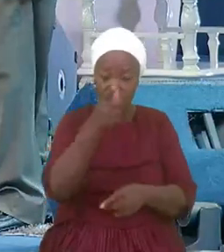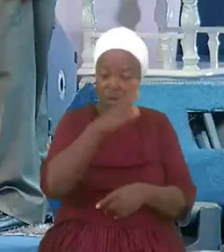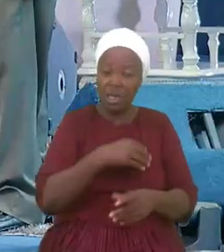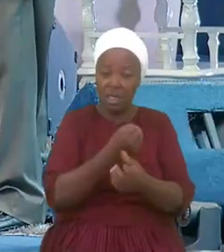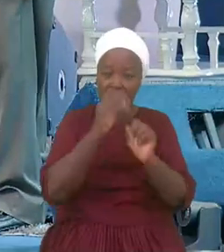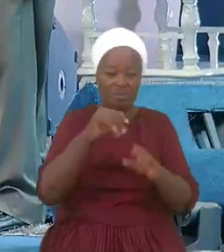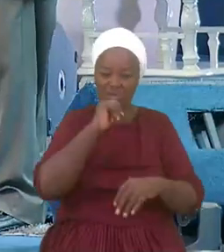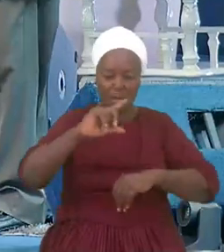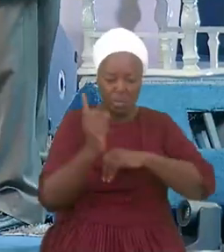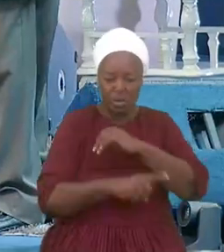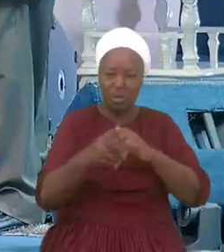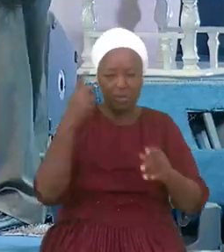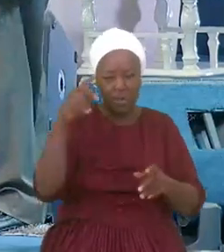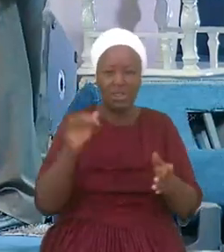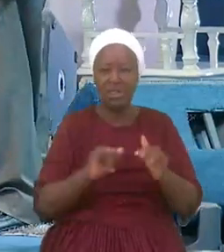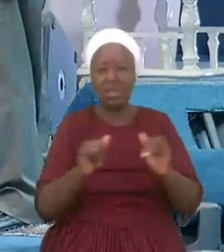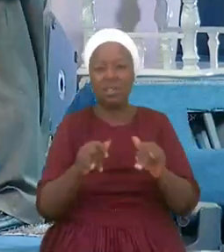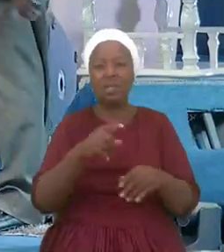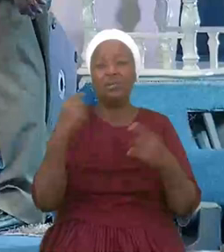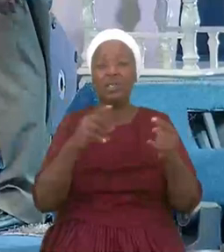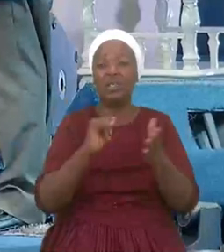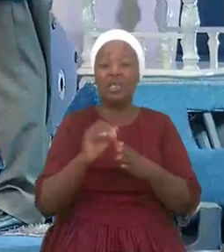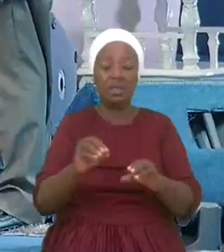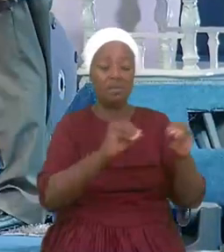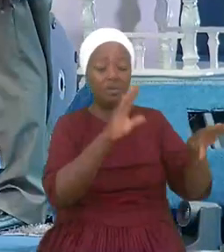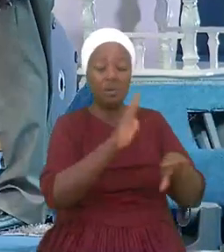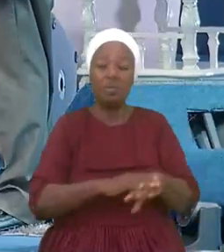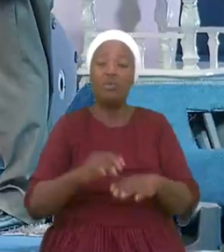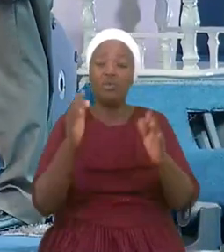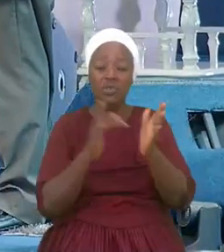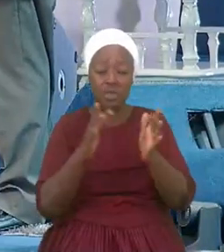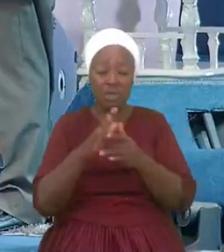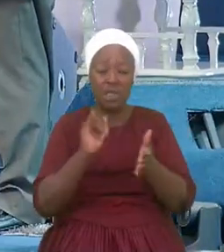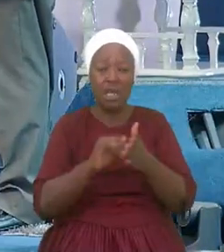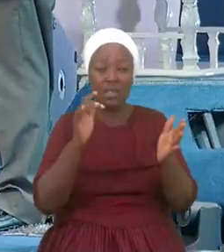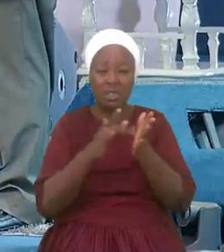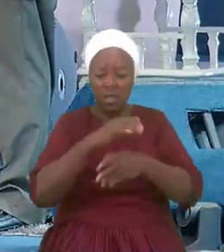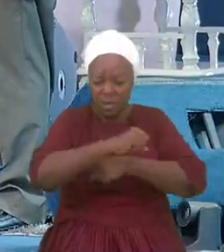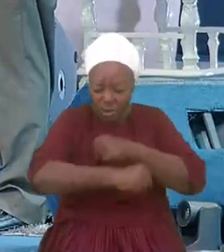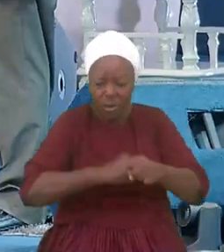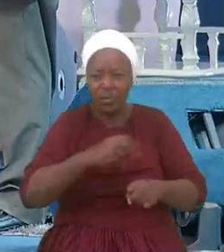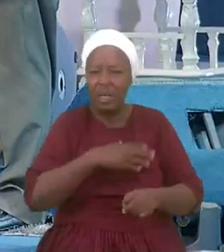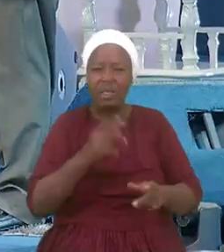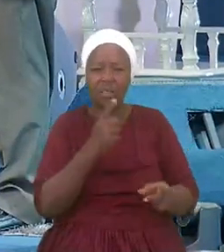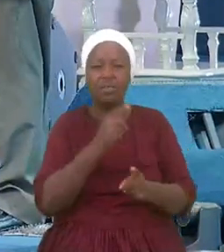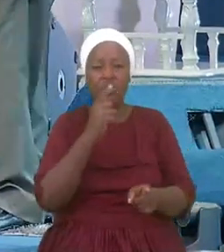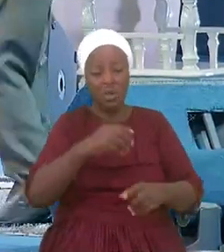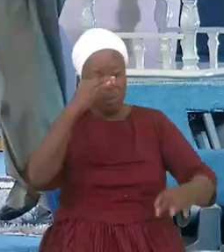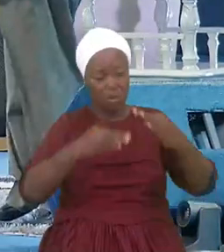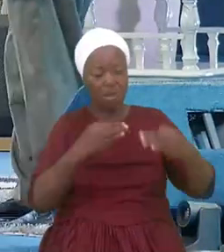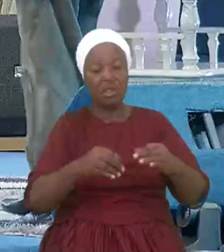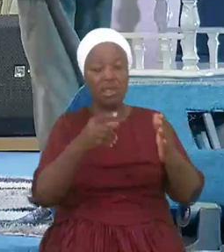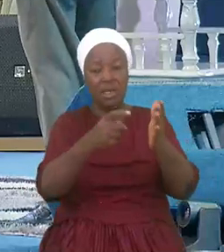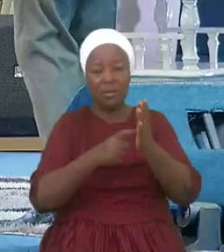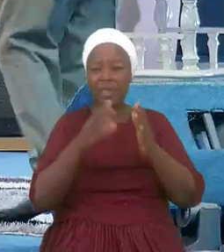à la mort et je vais prendre sa place et le dieu jute Sauveur ne va plus te punir